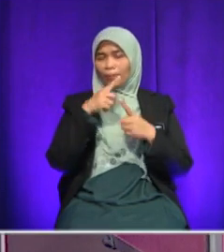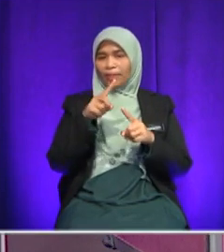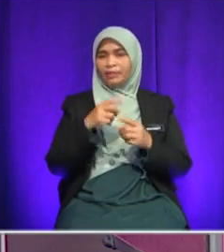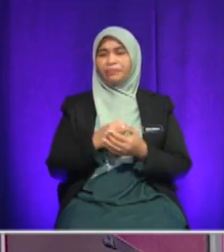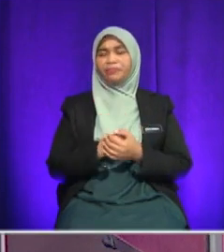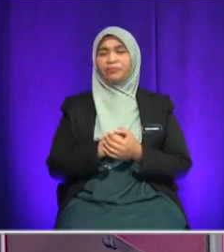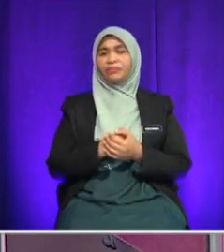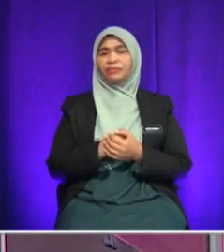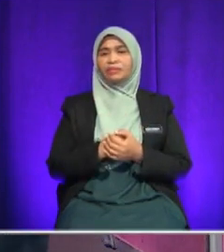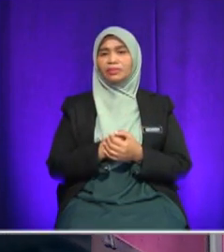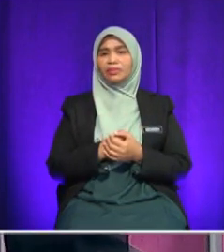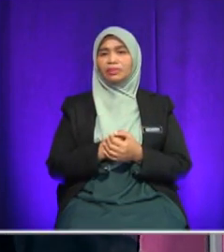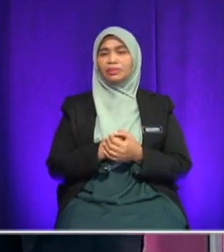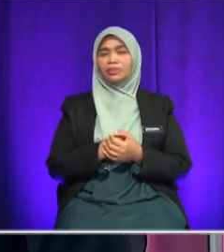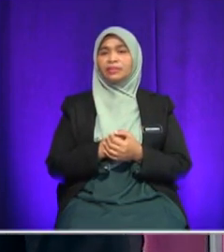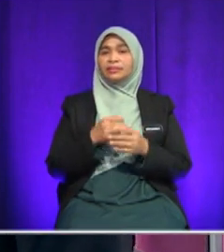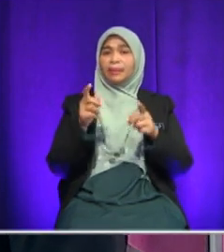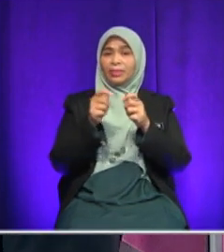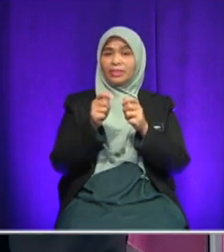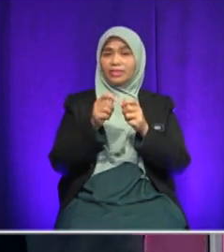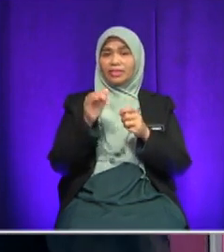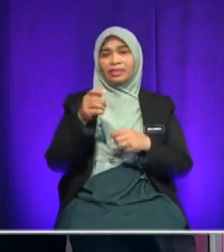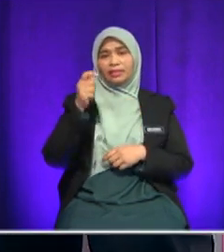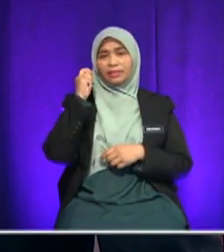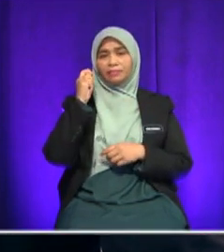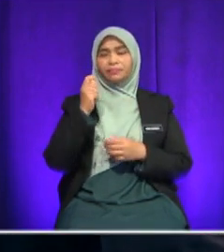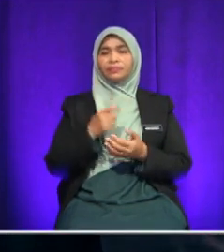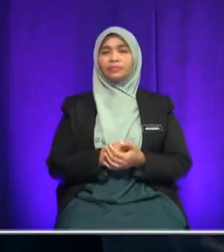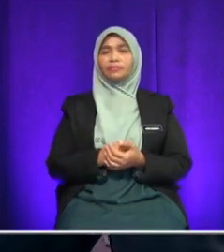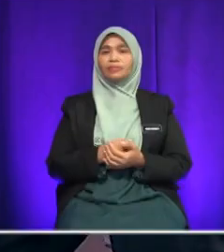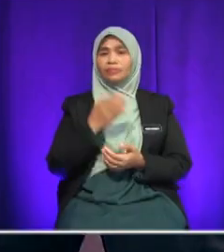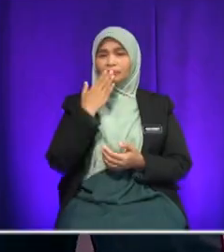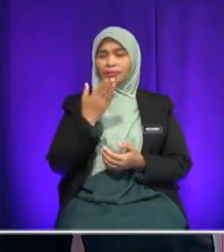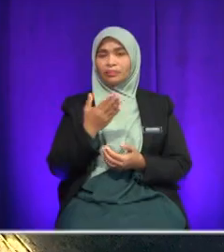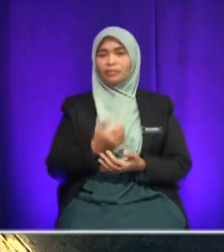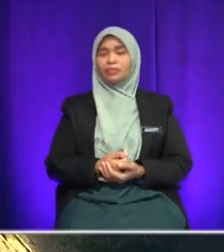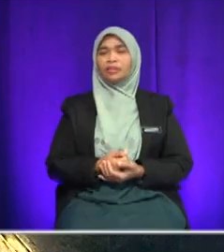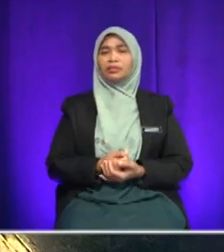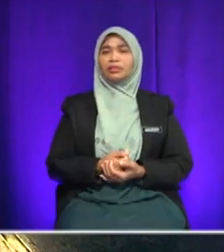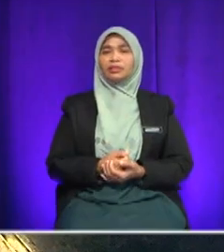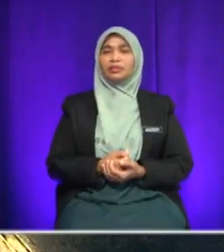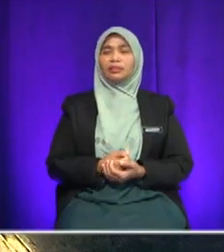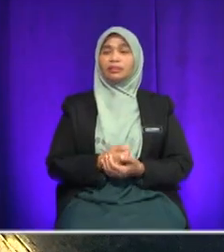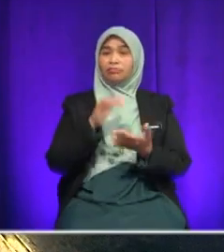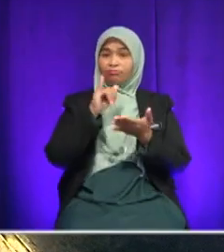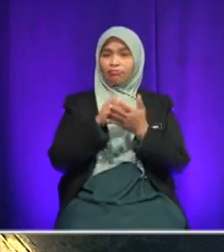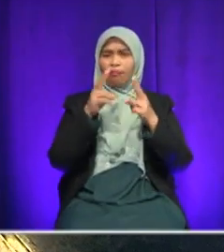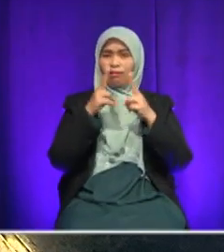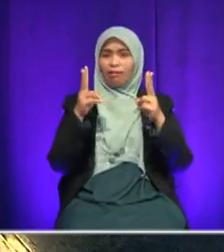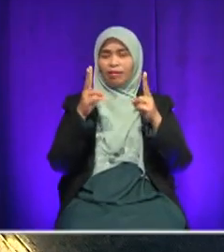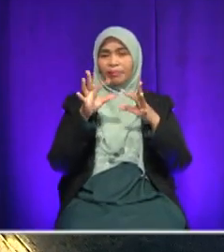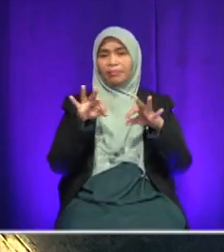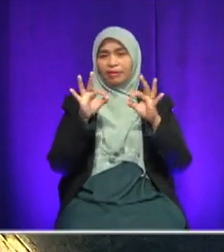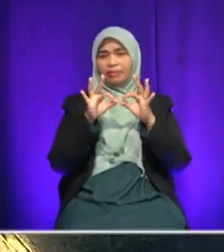soalan kita adalah A seperti yang Faizah bagi tahu tadi. Okey, terima kasih Faizah. Baiklah cikgu, saya rasa itu sangat penting ya, murid-murid di